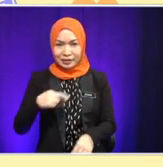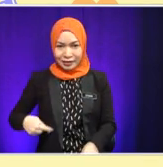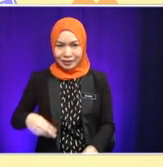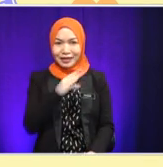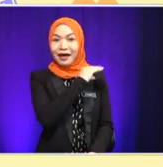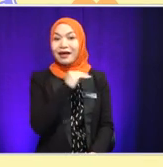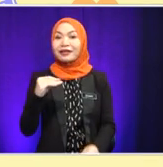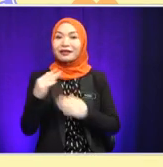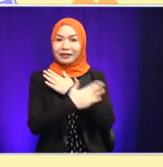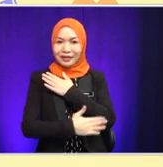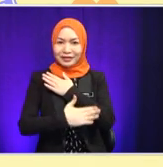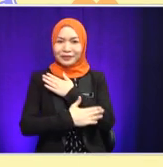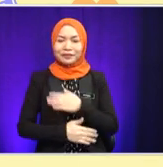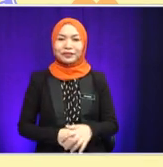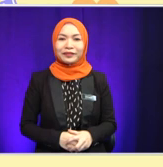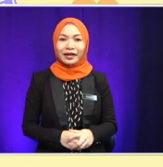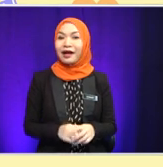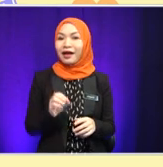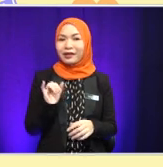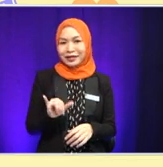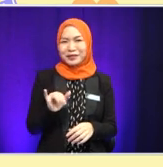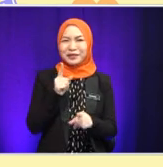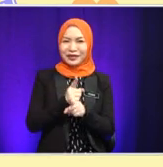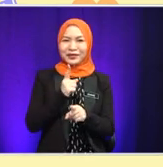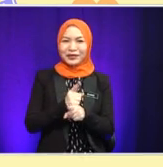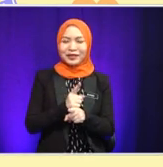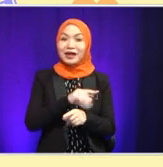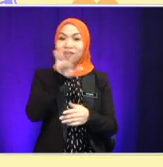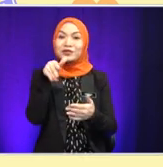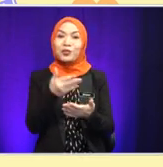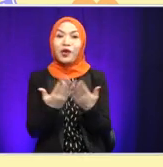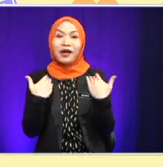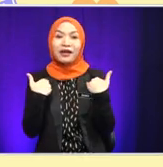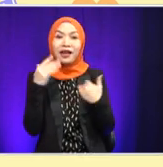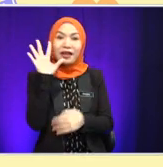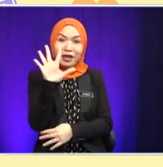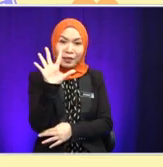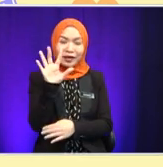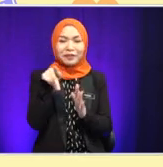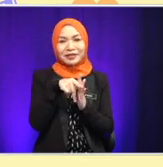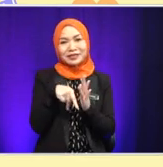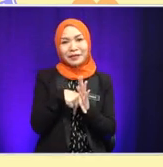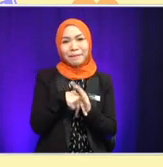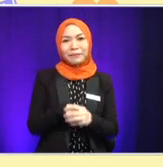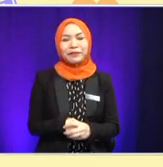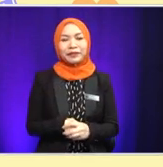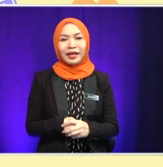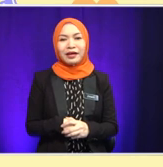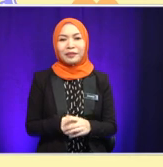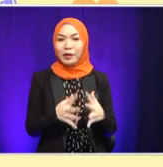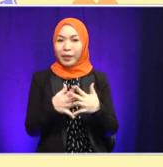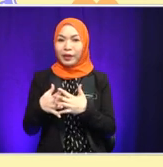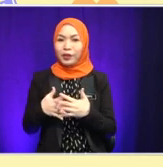prinsip ini memang ada kaitan dengan berkaitan dengan perpaduan negara yang melibatkan berbagai